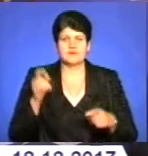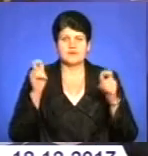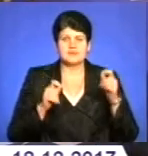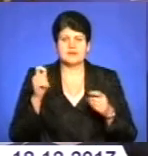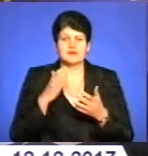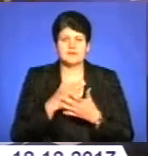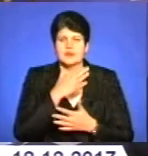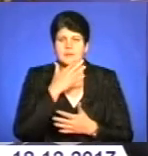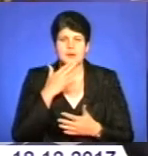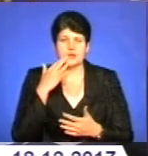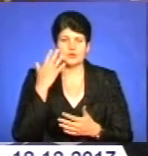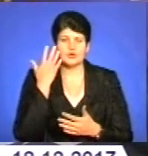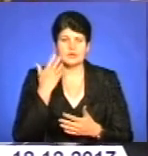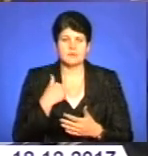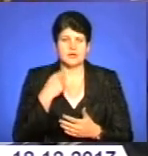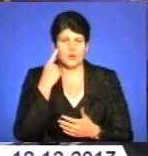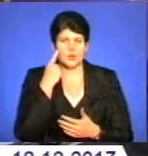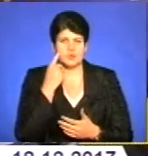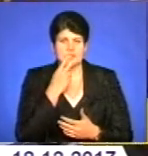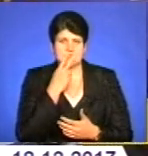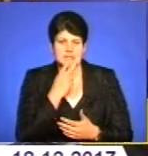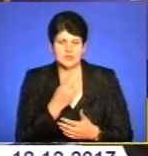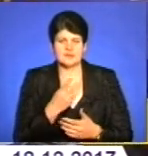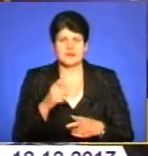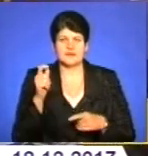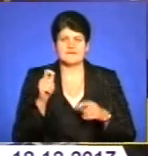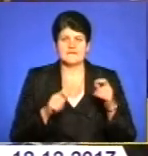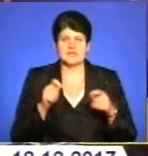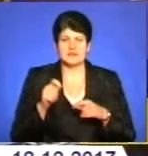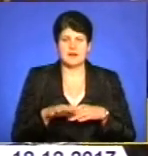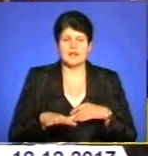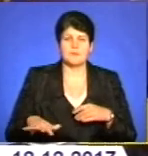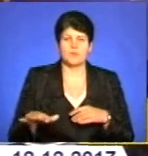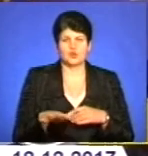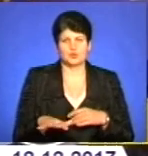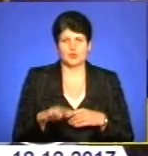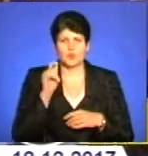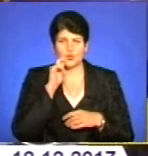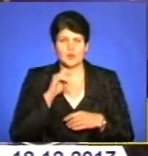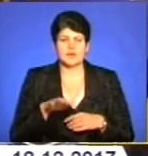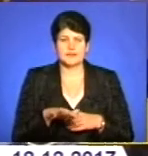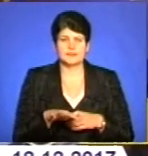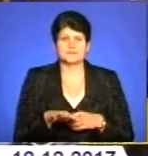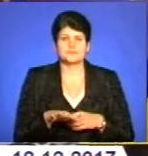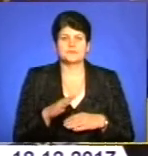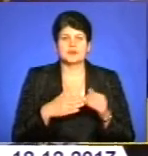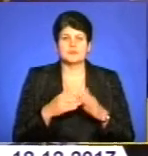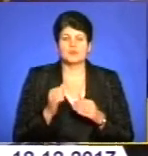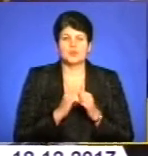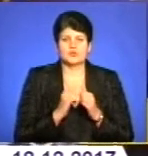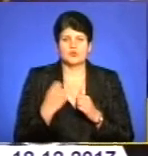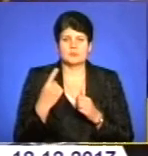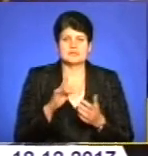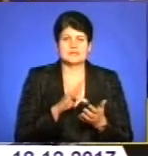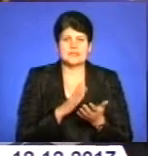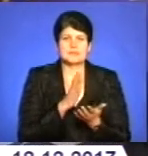багато, і коли ми оцінювали, скажімо, фестивальне полотно України, практично кожен обласний центр